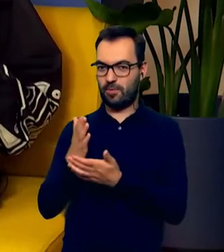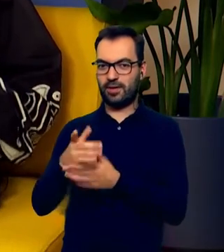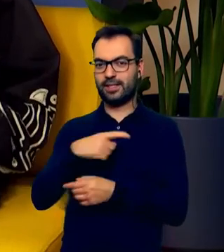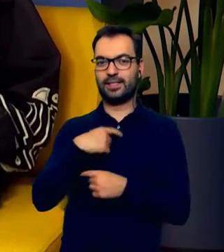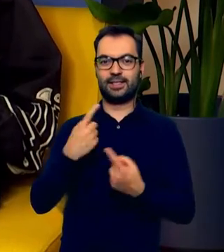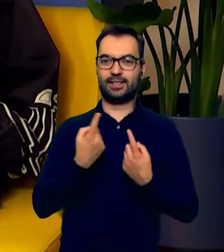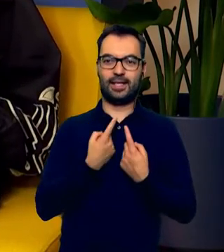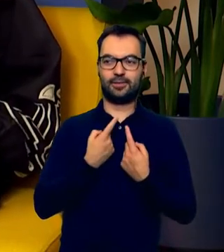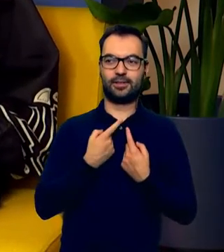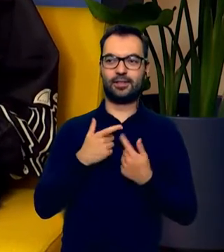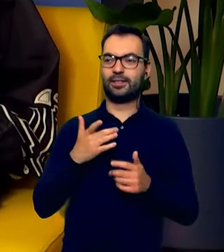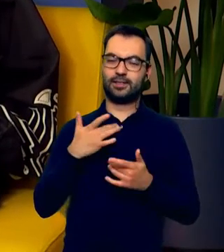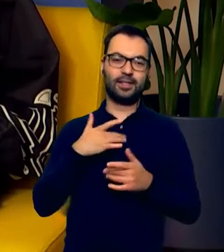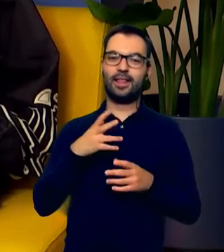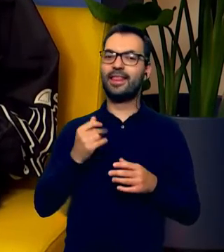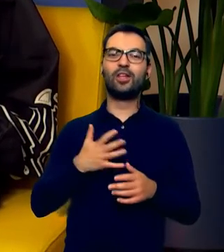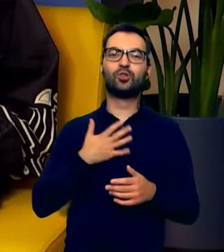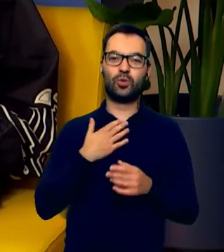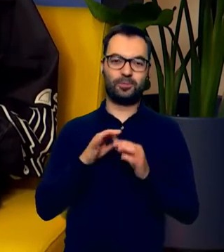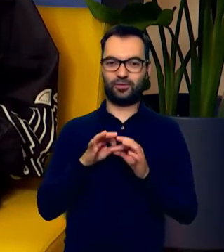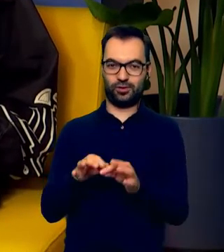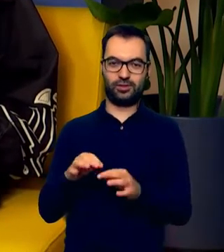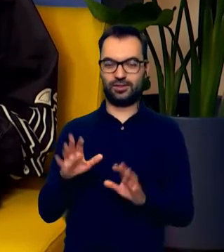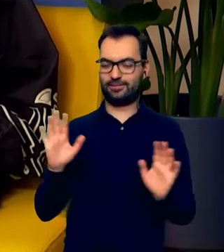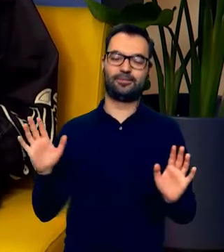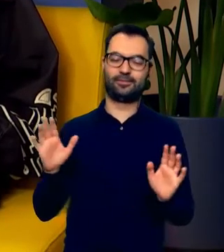jesteśmy samozwańcze, tak zwane nieczułe przewodniczki.